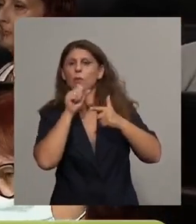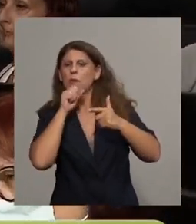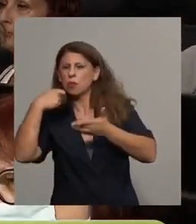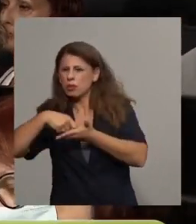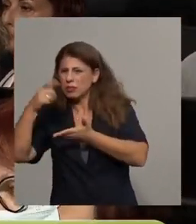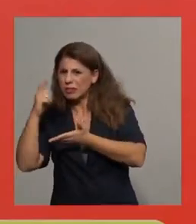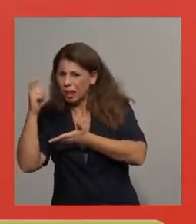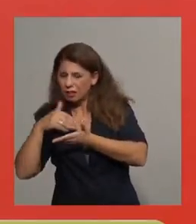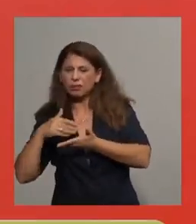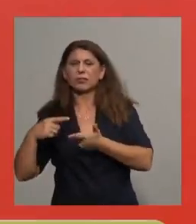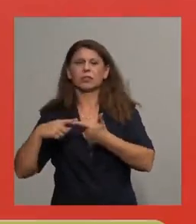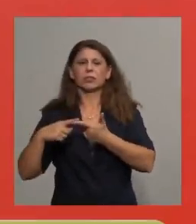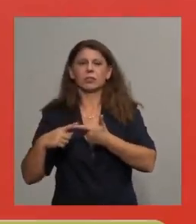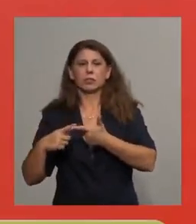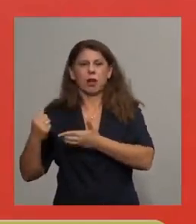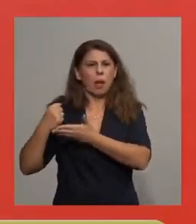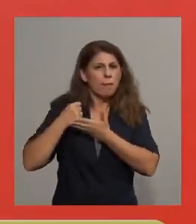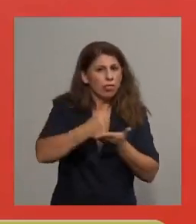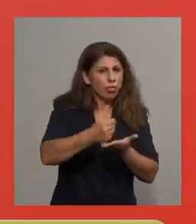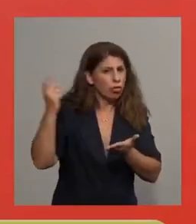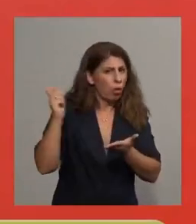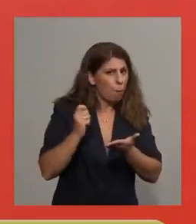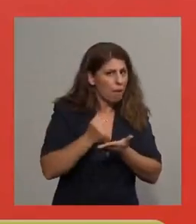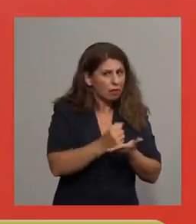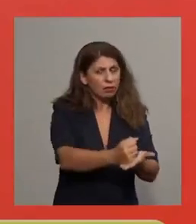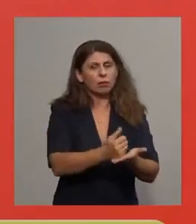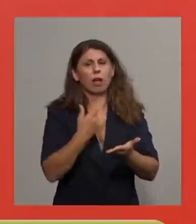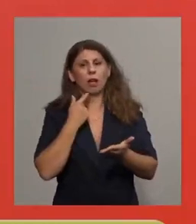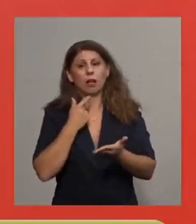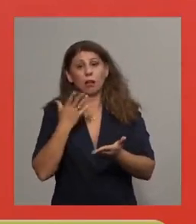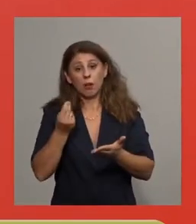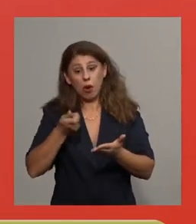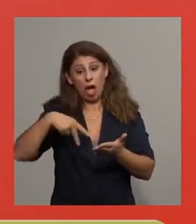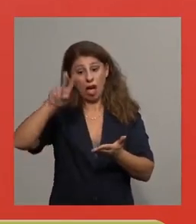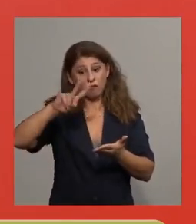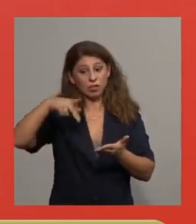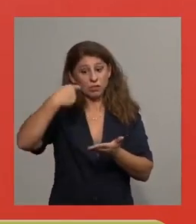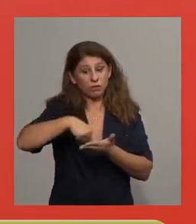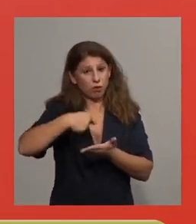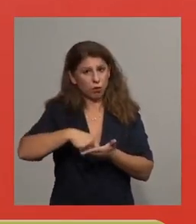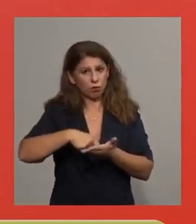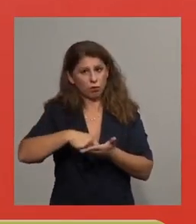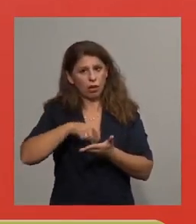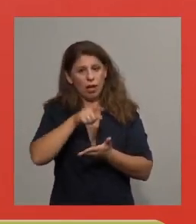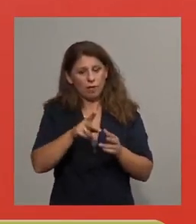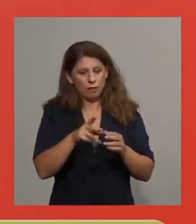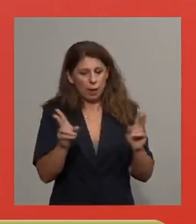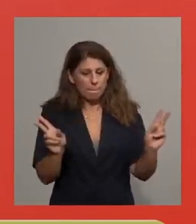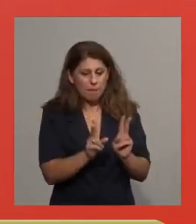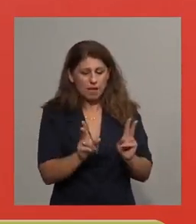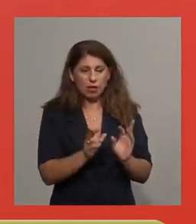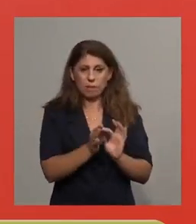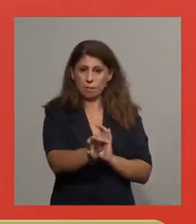και επιδομάτων και με δραστικές αυξήσεις φόρων. Με αυτά, με εκείνα τα περιοριστικά μέτρα των